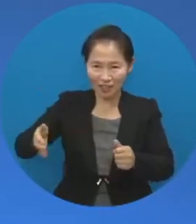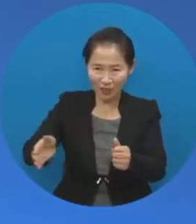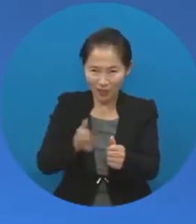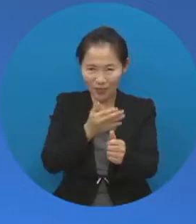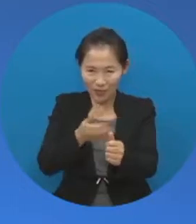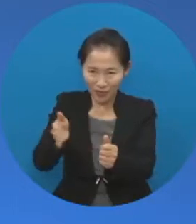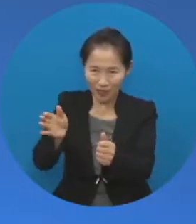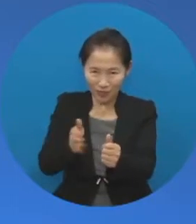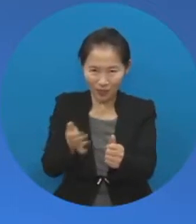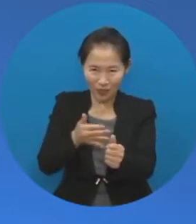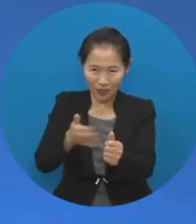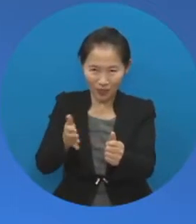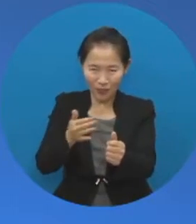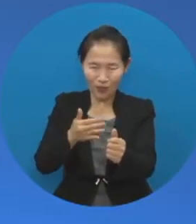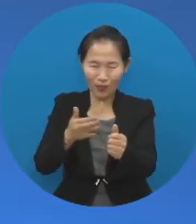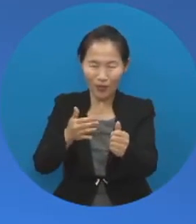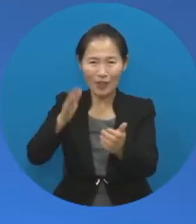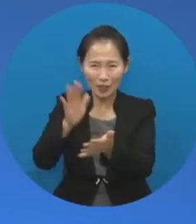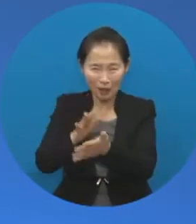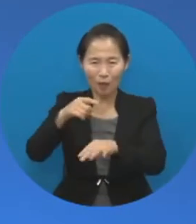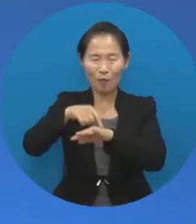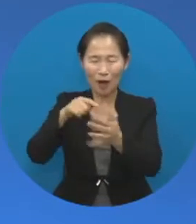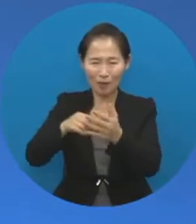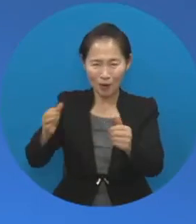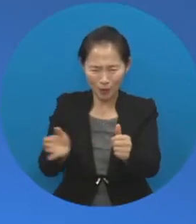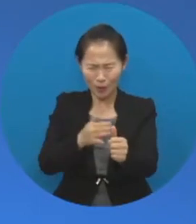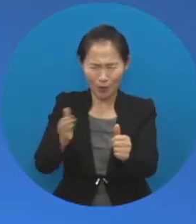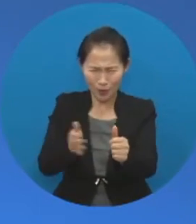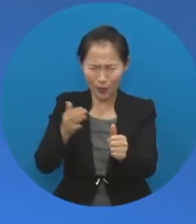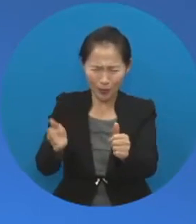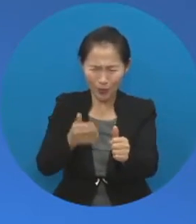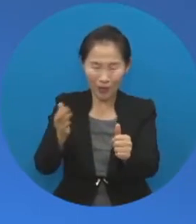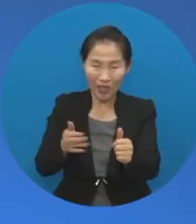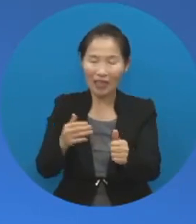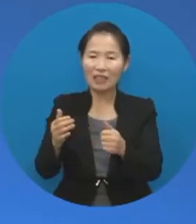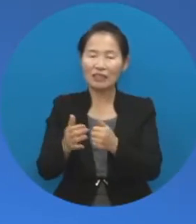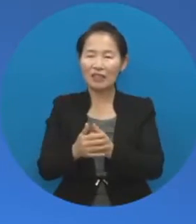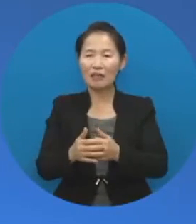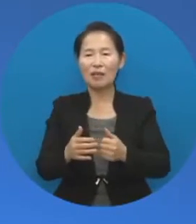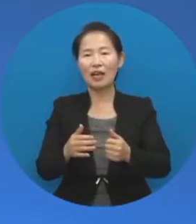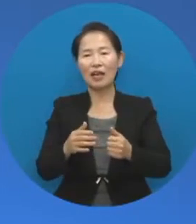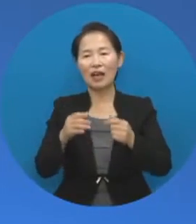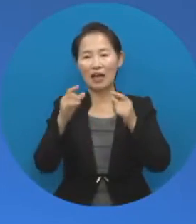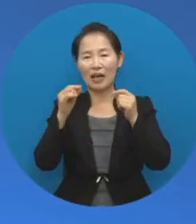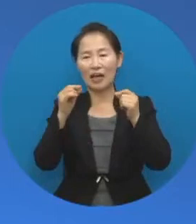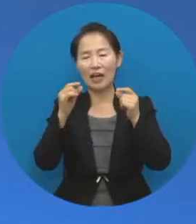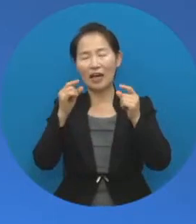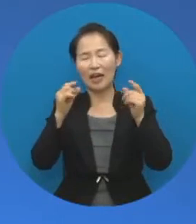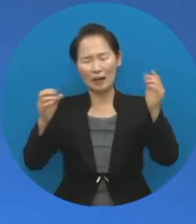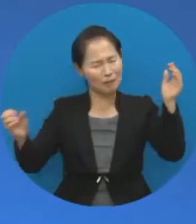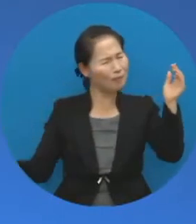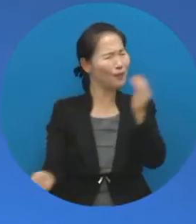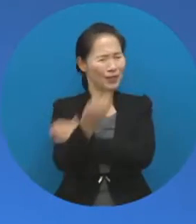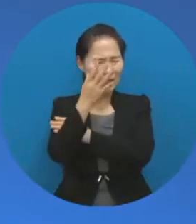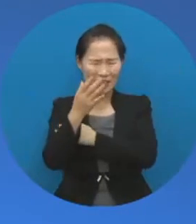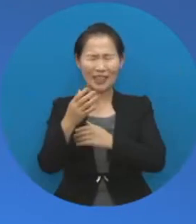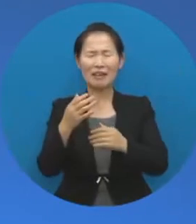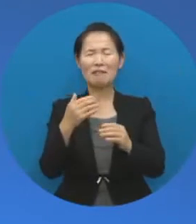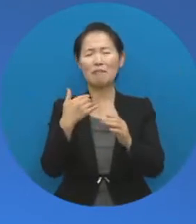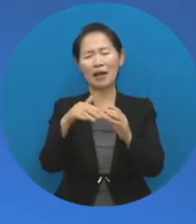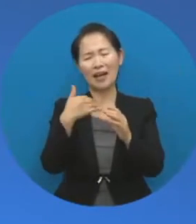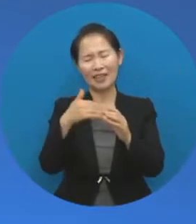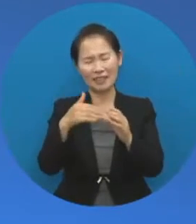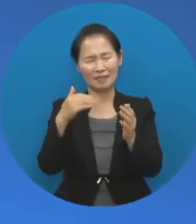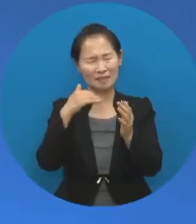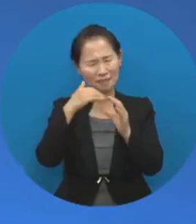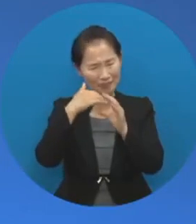마음을 부어주신 거죠. 그래가지고 그 이메일을 쓰지 않고는 잠을 잘 수가 없어서 저에게 그 뜨거운 마음으로 이메일을